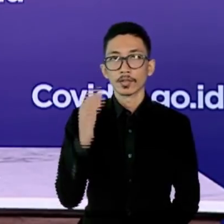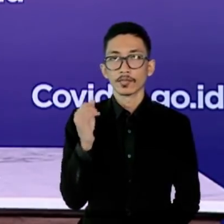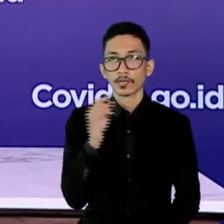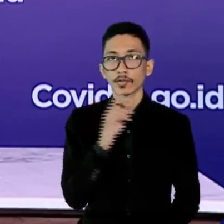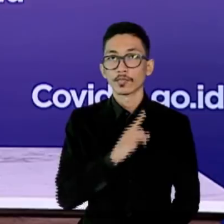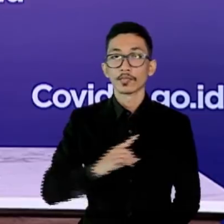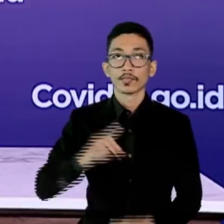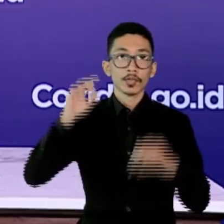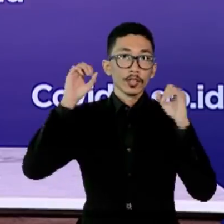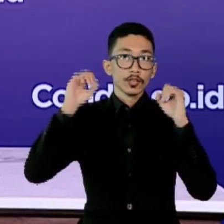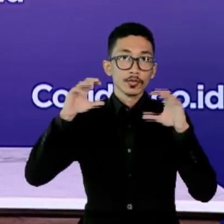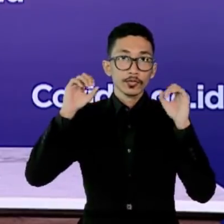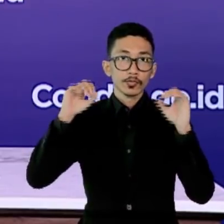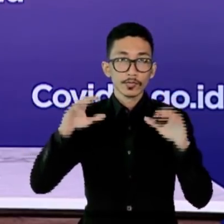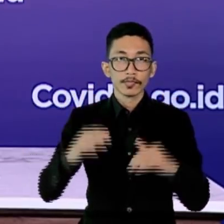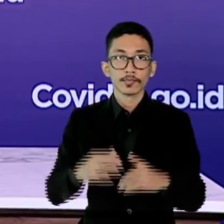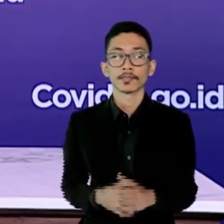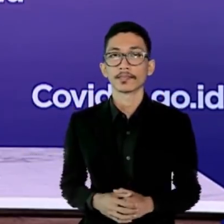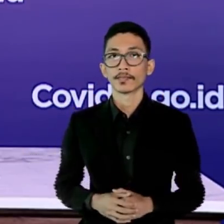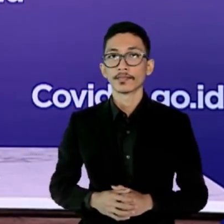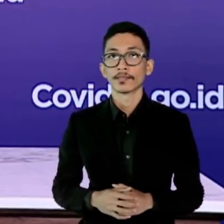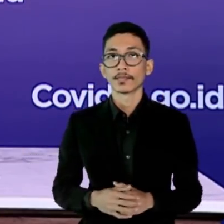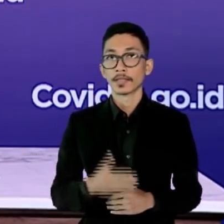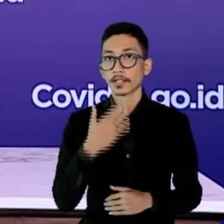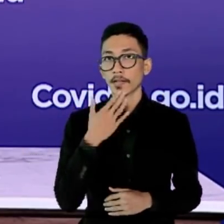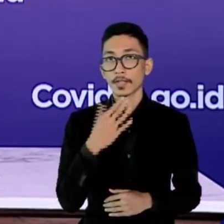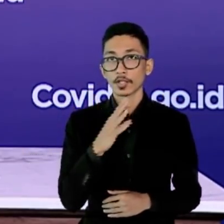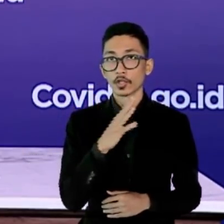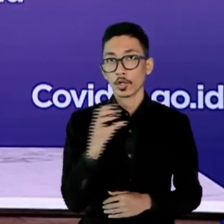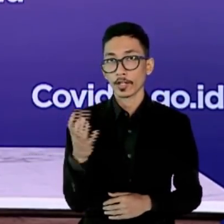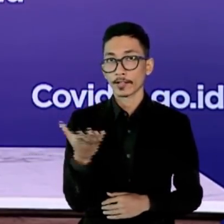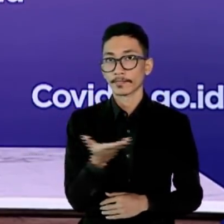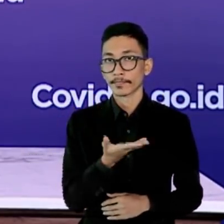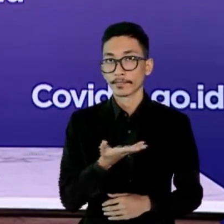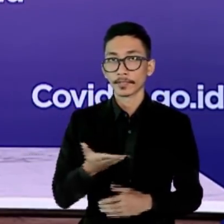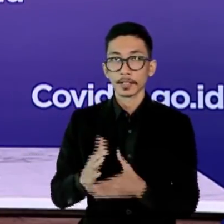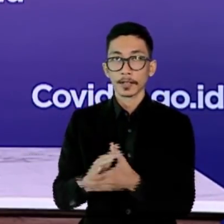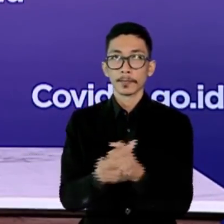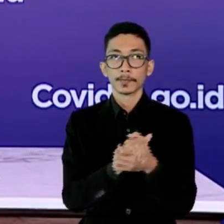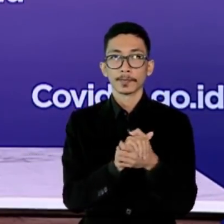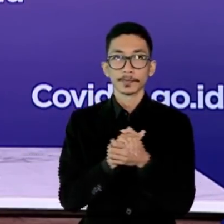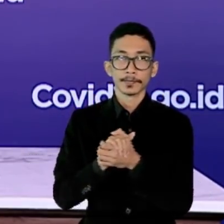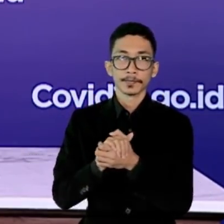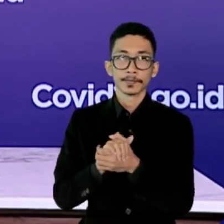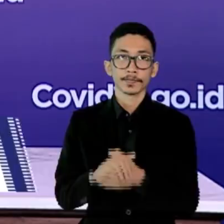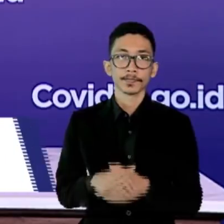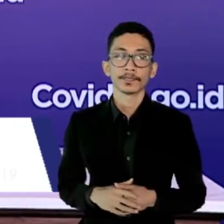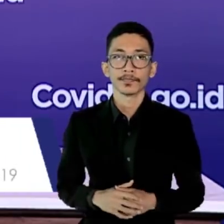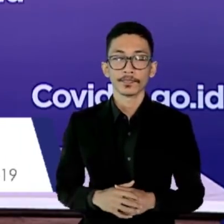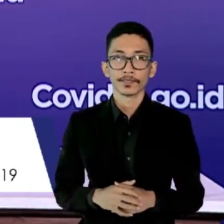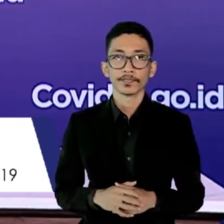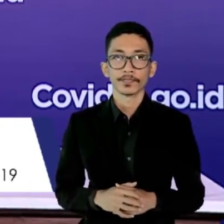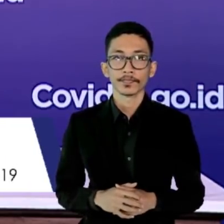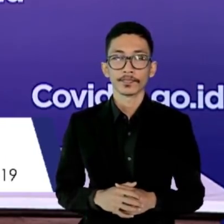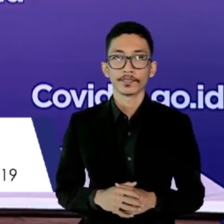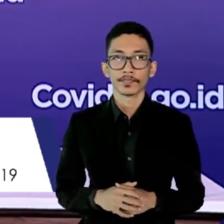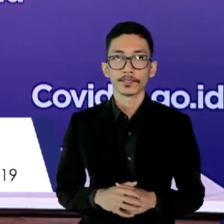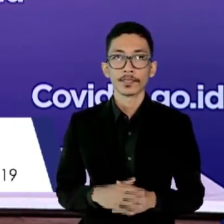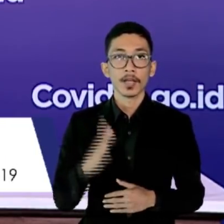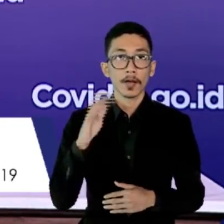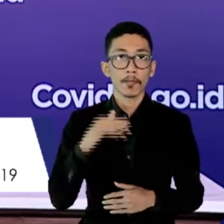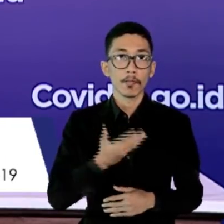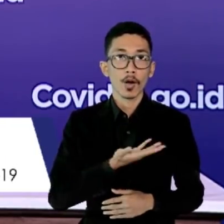Assalamualaikum warahmatullahi wabarakatuh. Selamat sore, salam sejahtera untuk kita semuanya. Hari ini saya akan